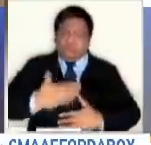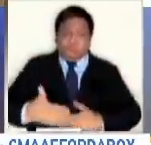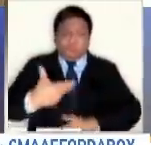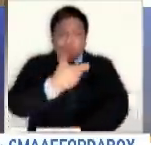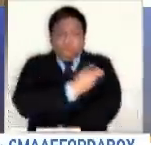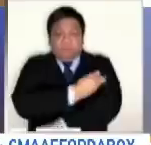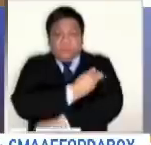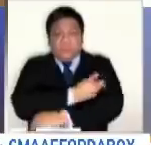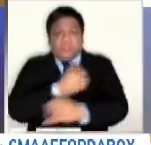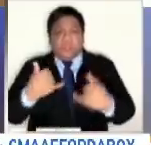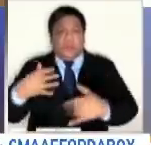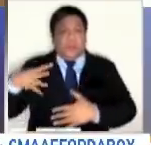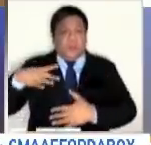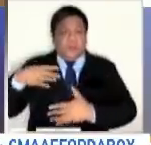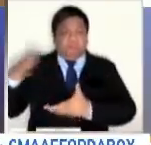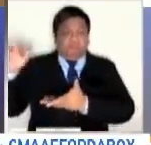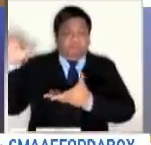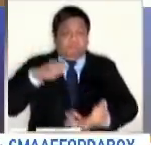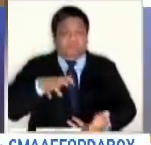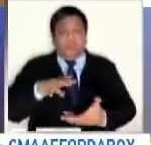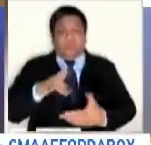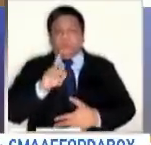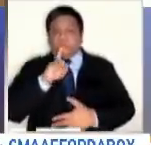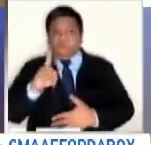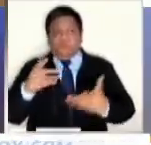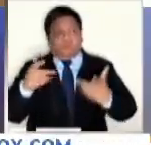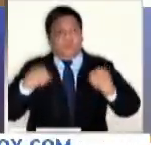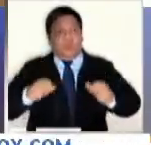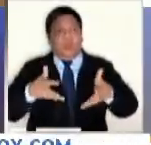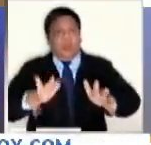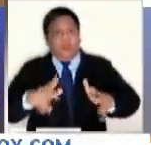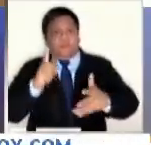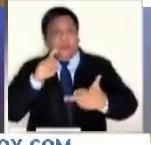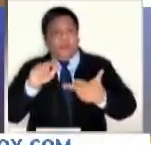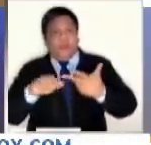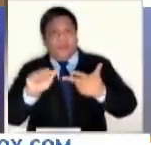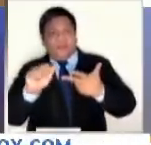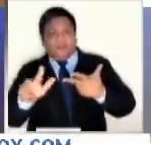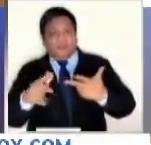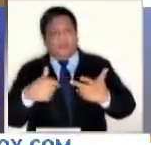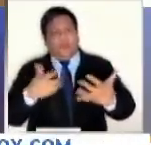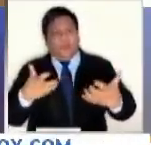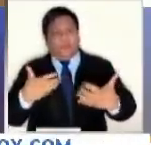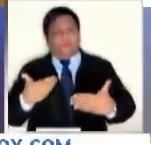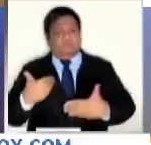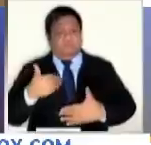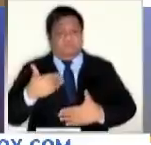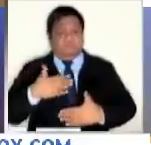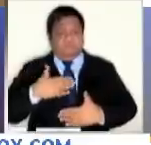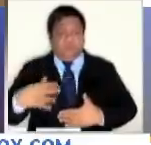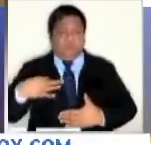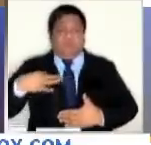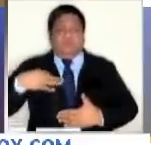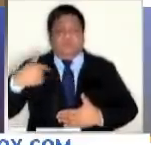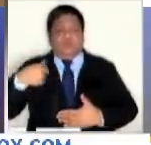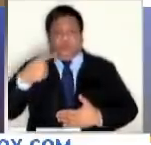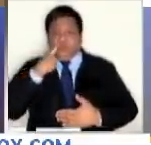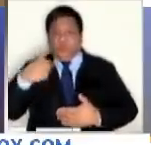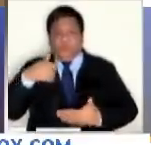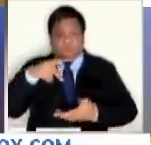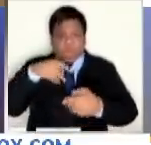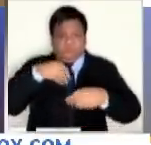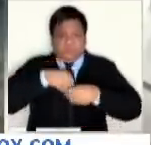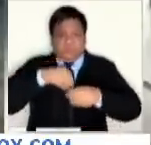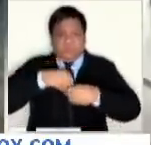for the supply. Kanang officially allowed na ang A3, gusto unta ko na mag-una because I'm a person with comorbidity kay namay ko high